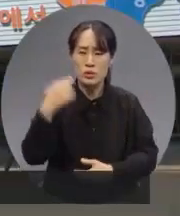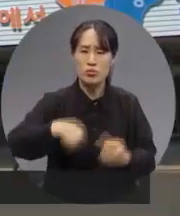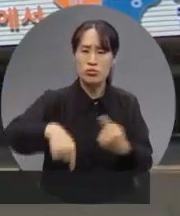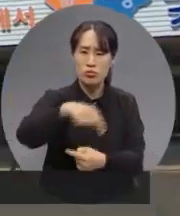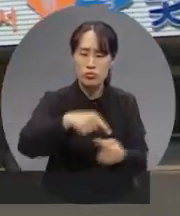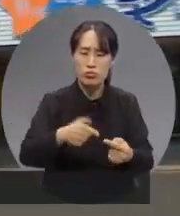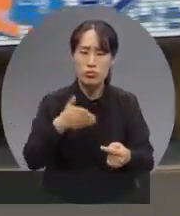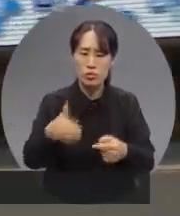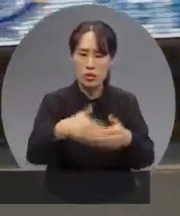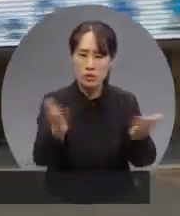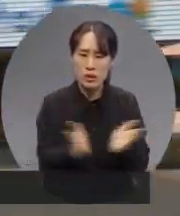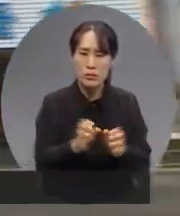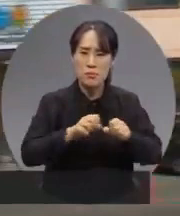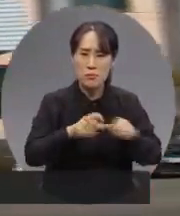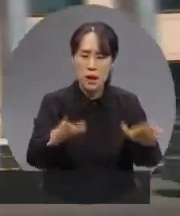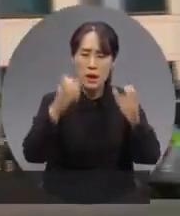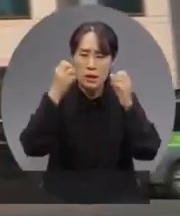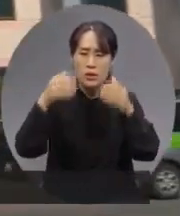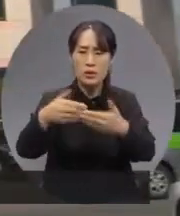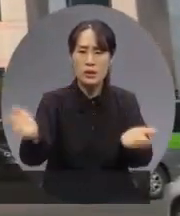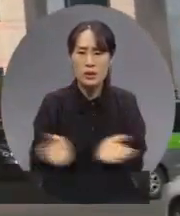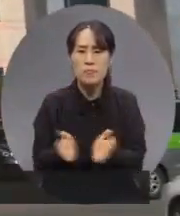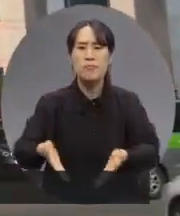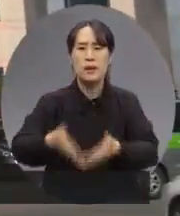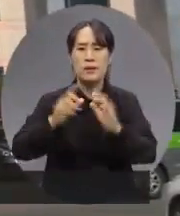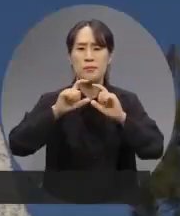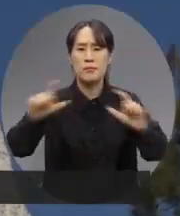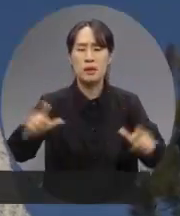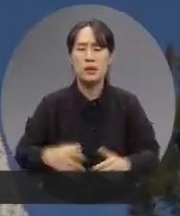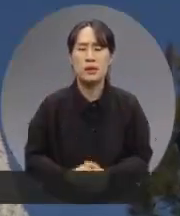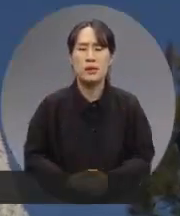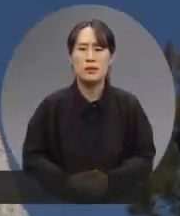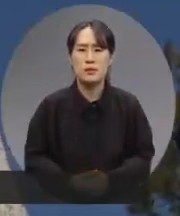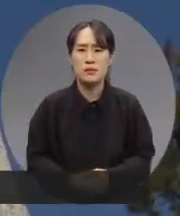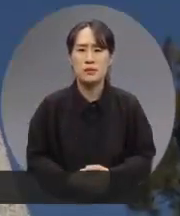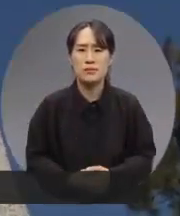운영하던 전담팀을 해체하고 새로운 팀을 구성하겠다고 밝혔습니다. MBC 뉴스 김은초입니다.